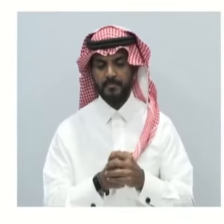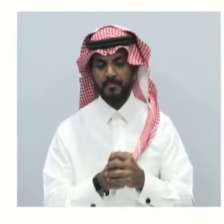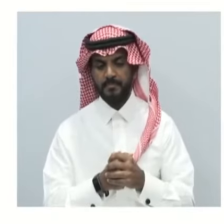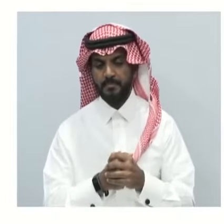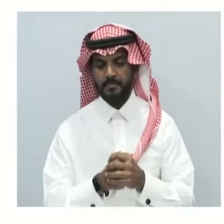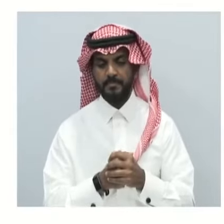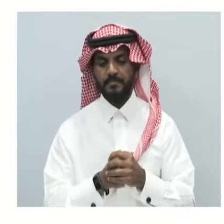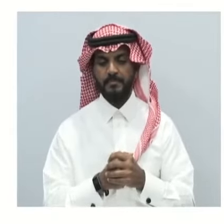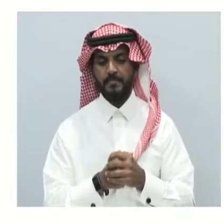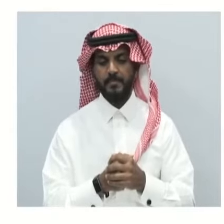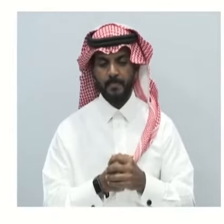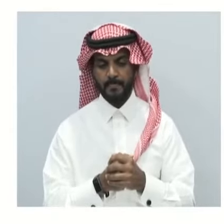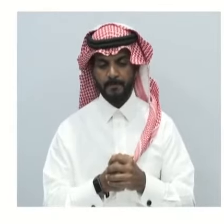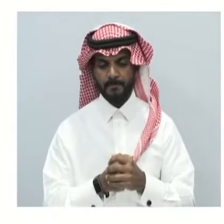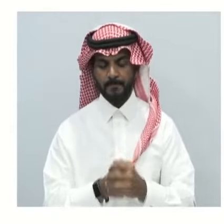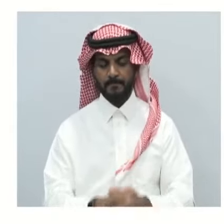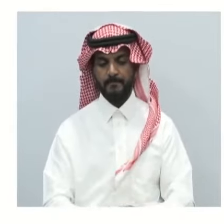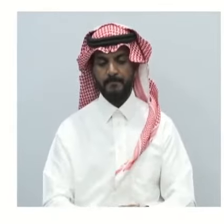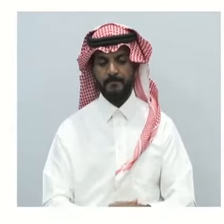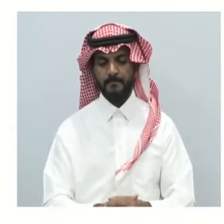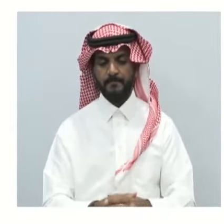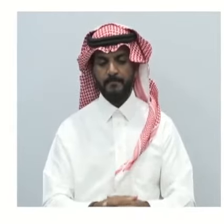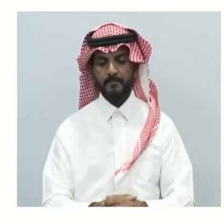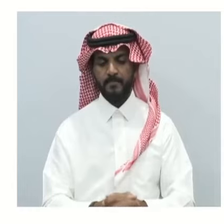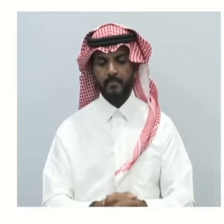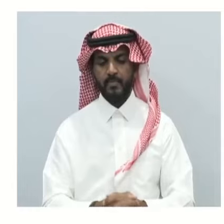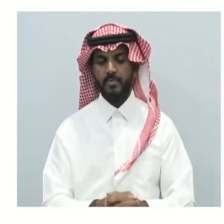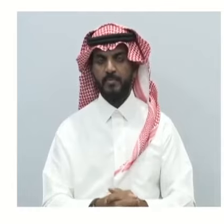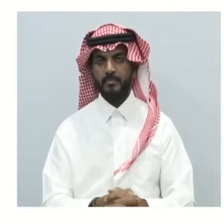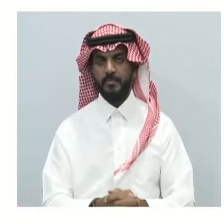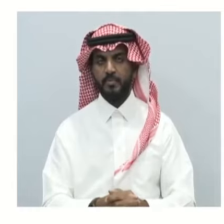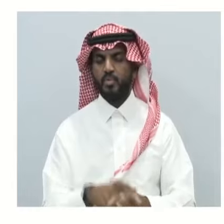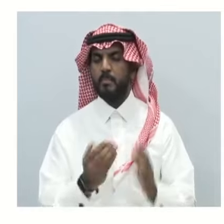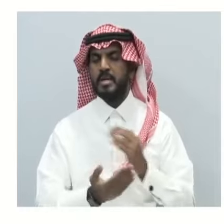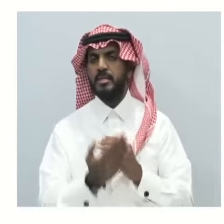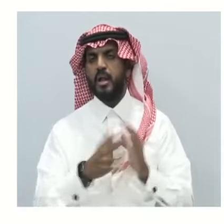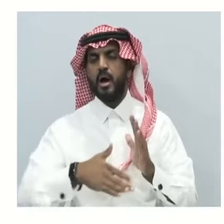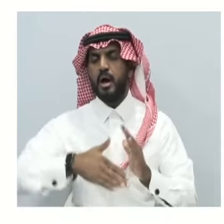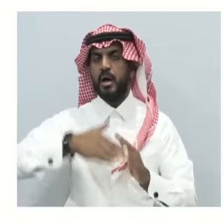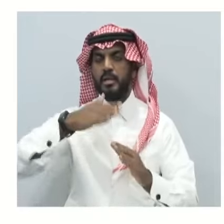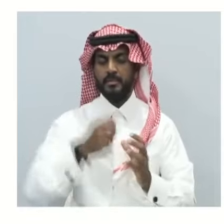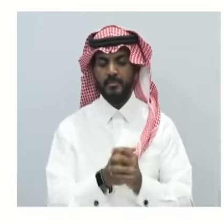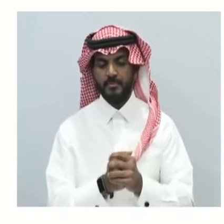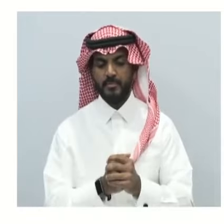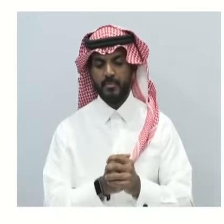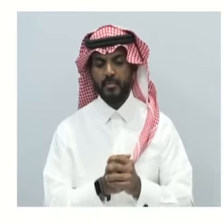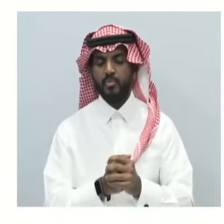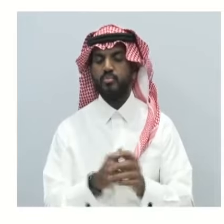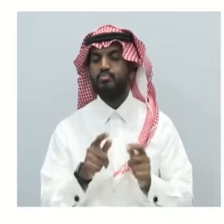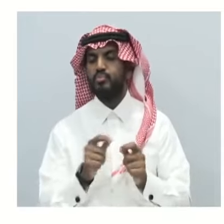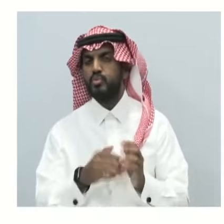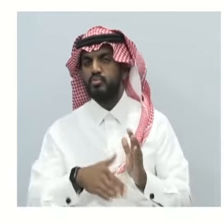في صفات واحد يحدث ما نسميه بالمد العالي يكون مستوى الطالب وطلبتي